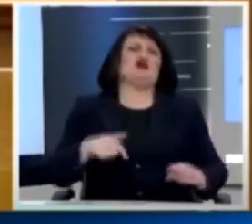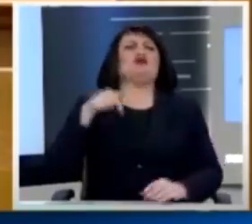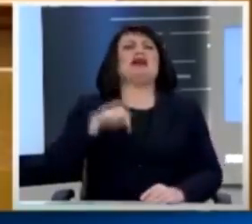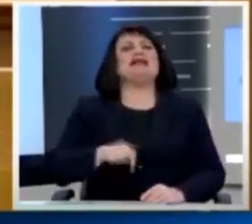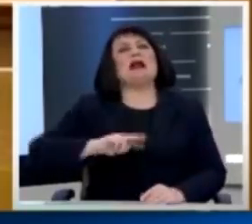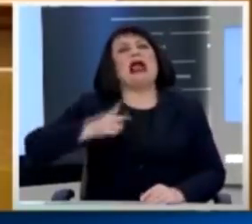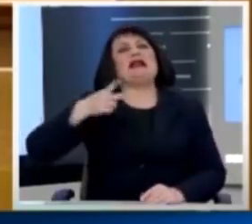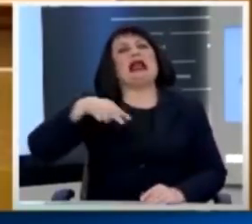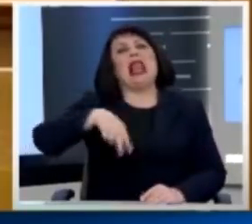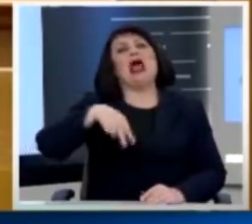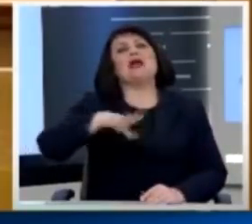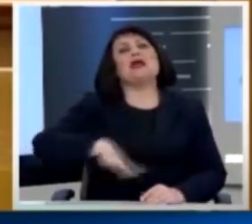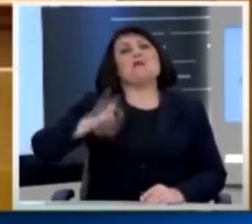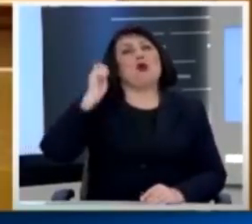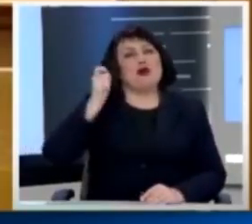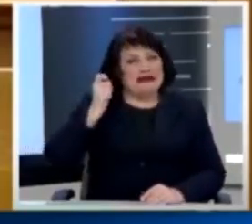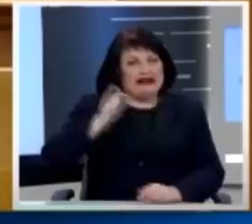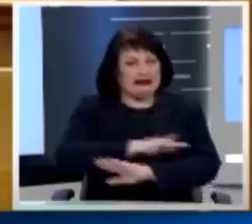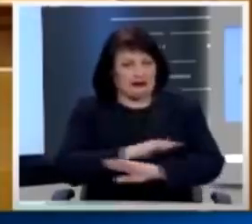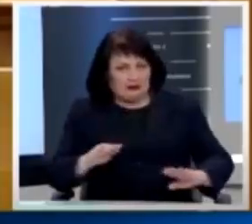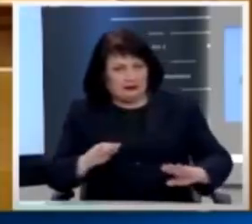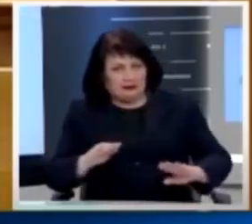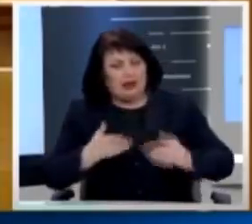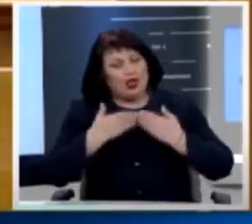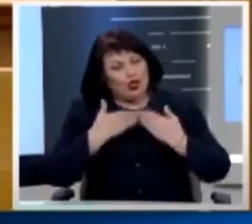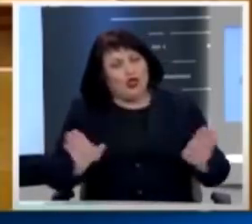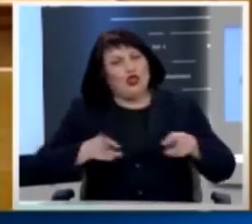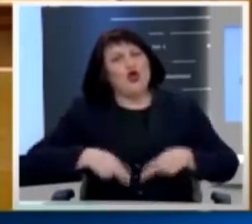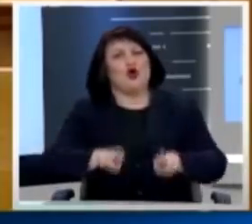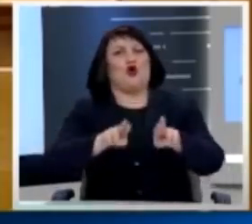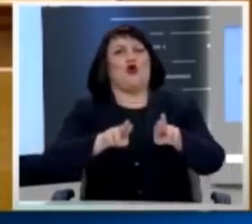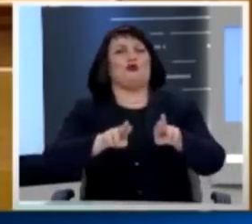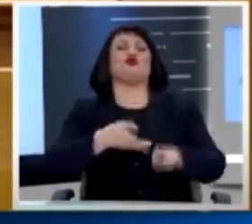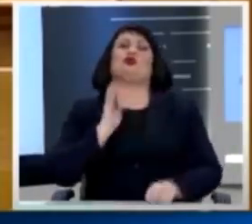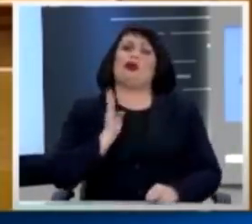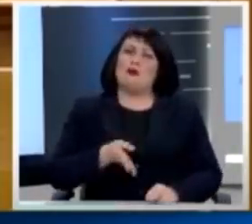σημερινή αντιλαϊκή πολιτική, αλλά και για να ανοίξουμε το δρόμο που θα